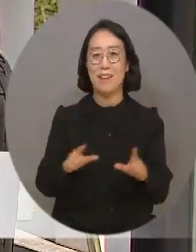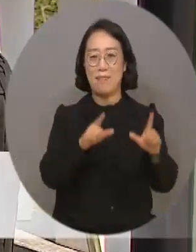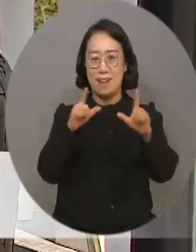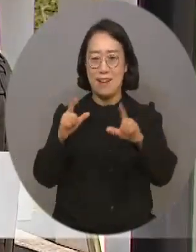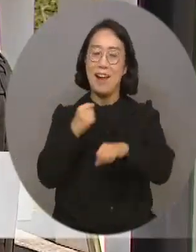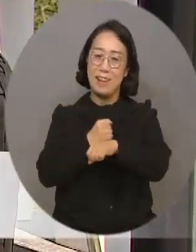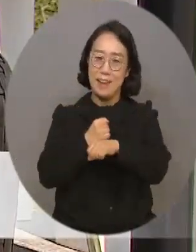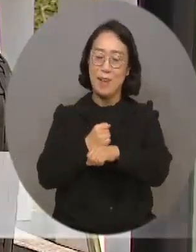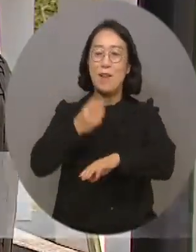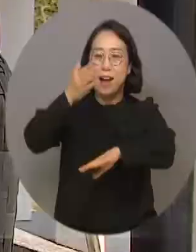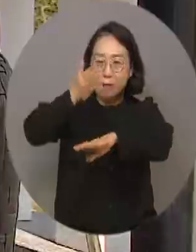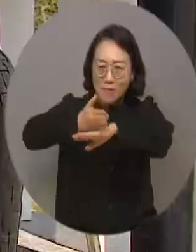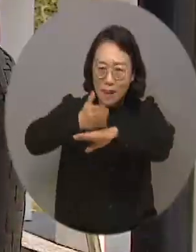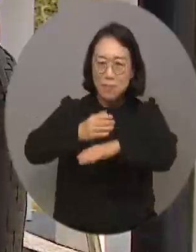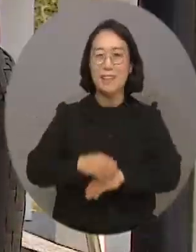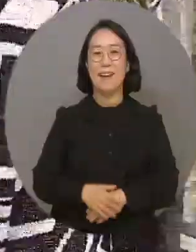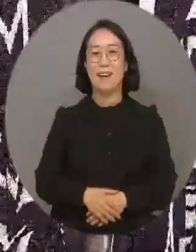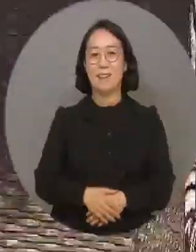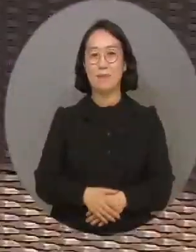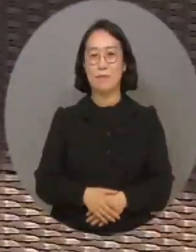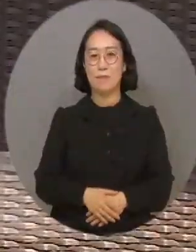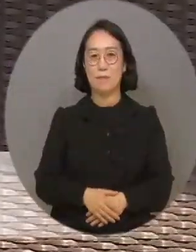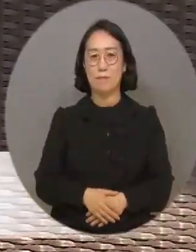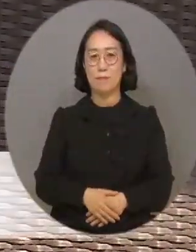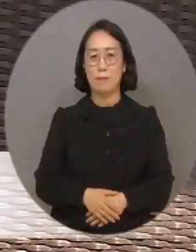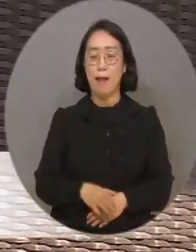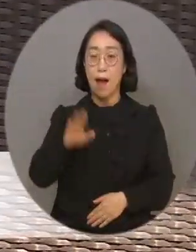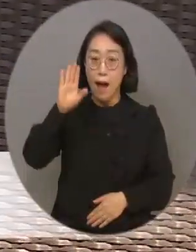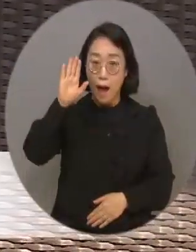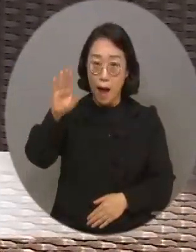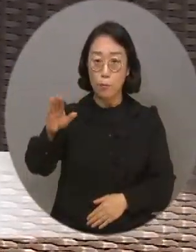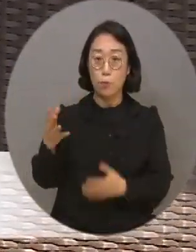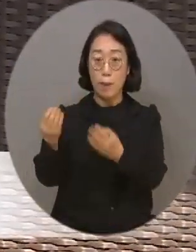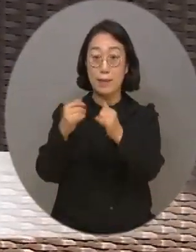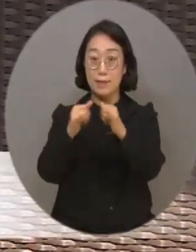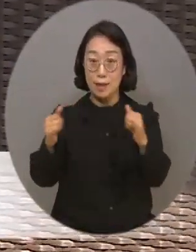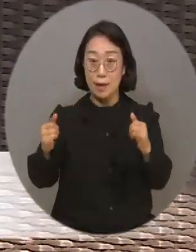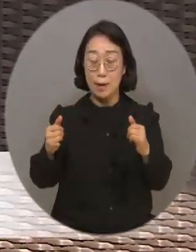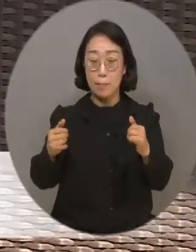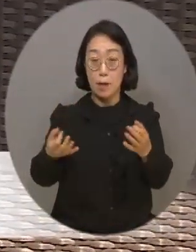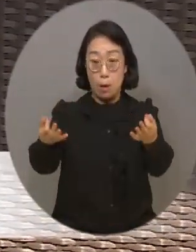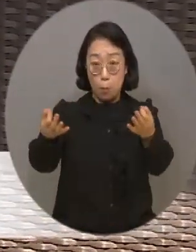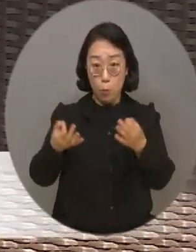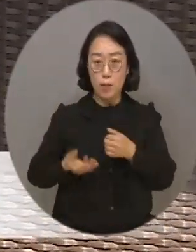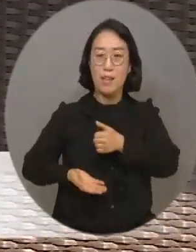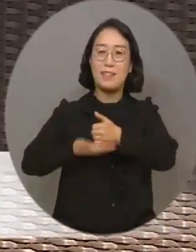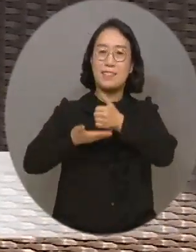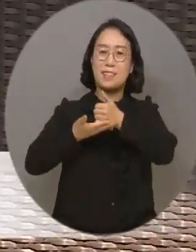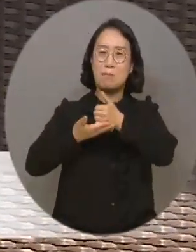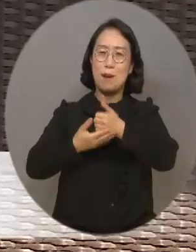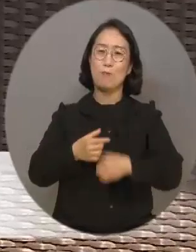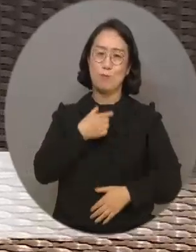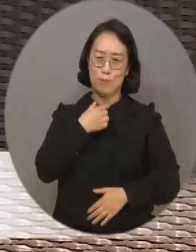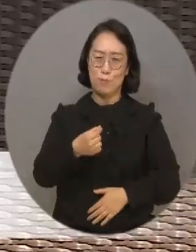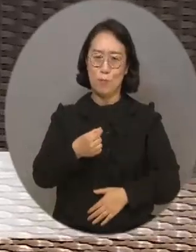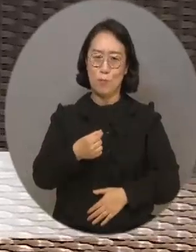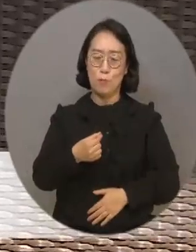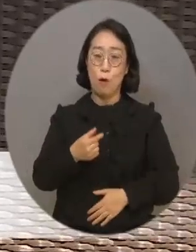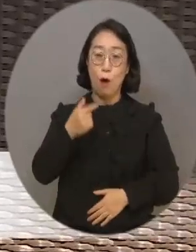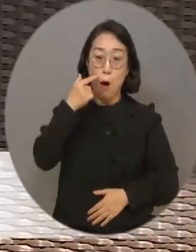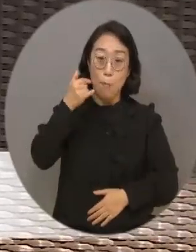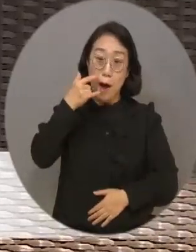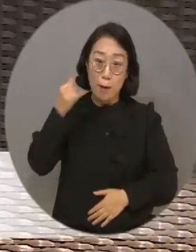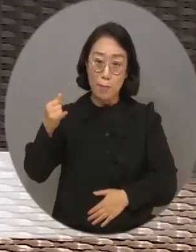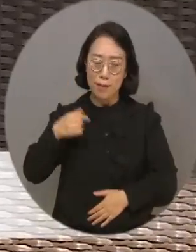생활할게요. 감사합니다. 앞으로 많은 사람들 앞에 칭찬도 많이 많이 받고 싶고 엄마